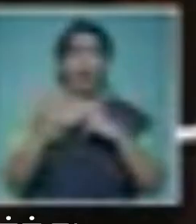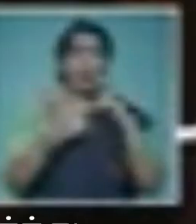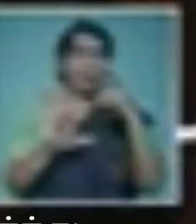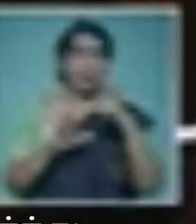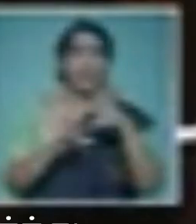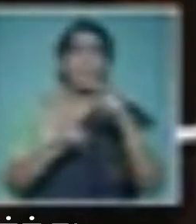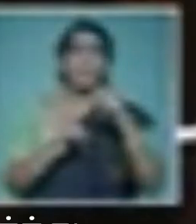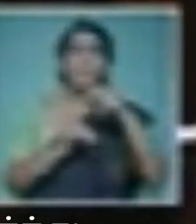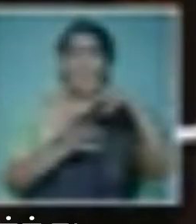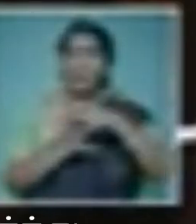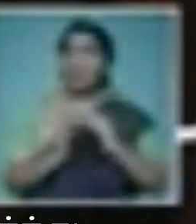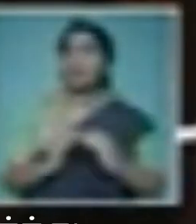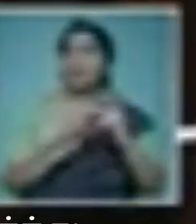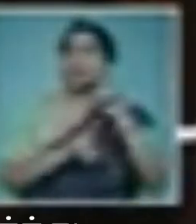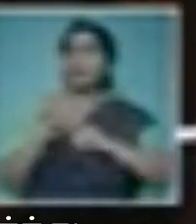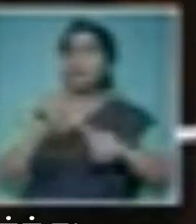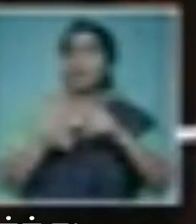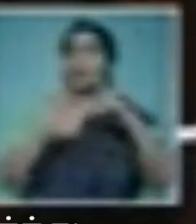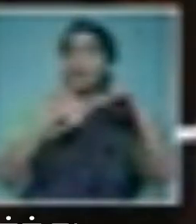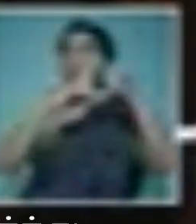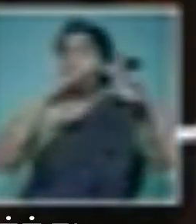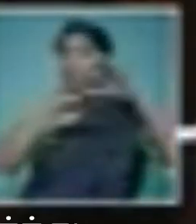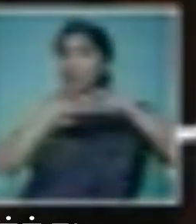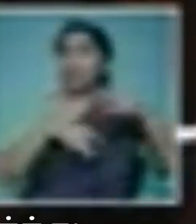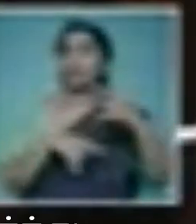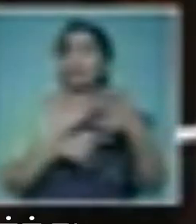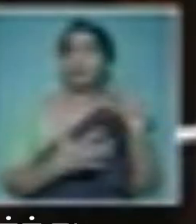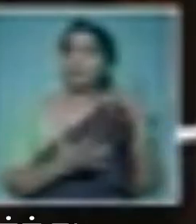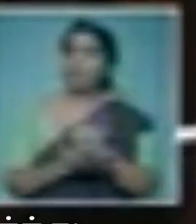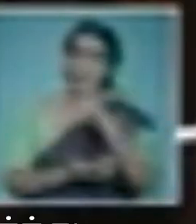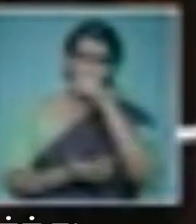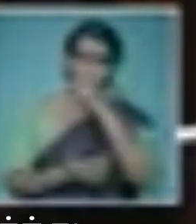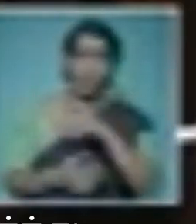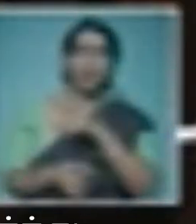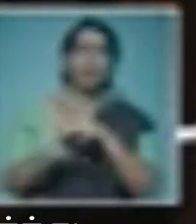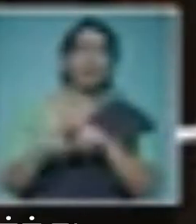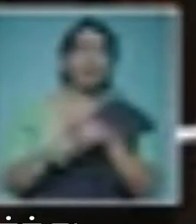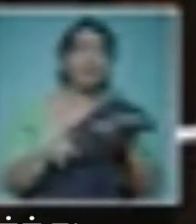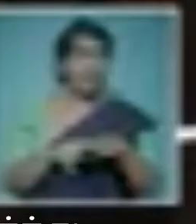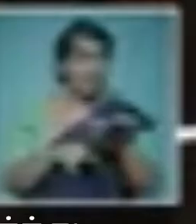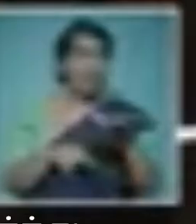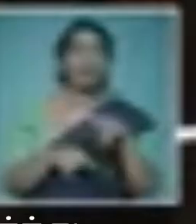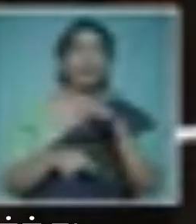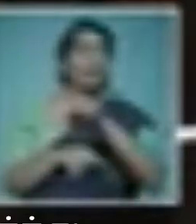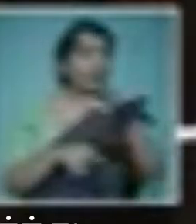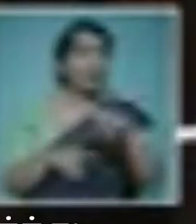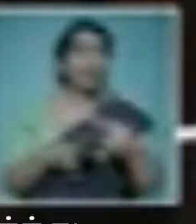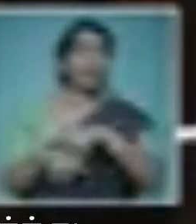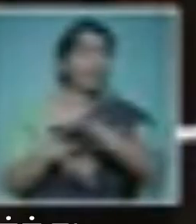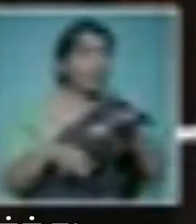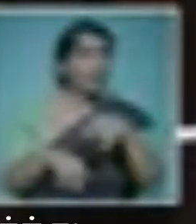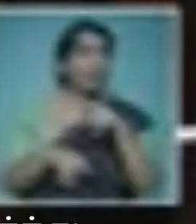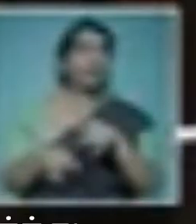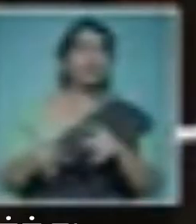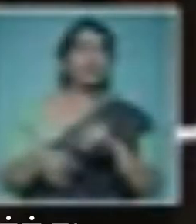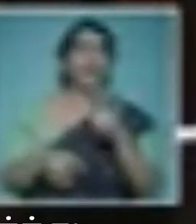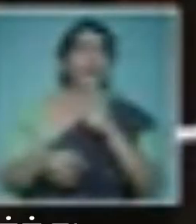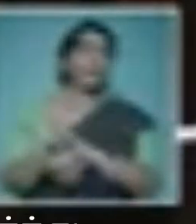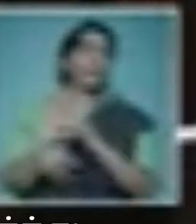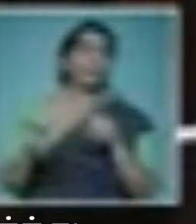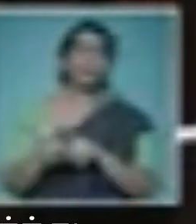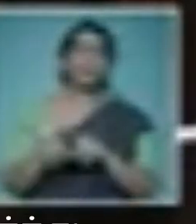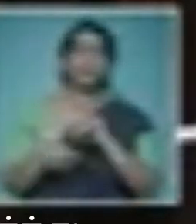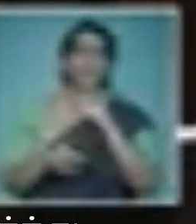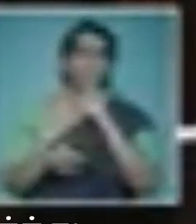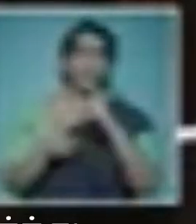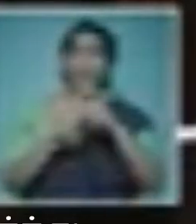සංවර්ධන කමිටුවේ රැස්වීමක් දාලා සෝලා වලට ඉඩම් දෙනවා කියලා ඒකෙන් සල්ලි හොරගම් කළා දෙනවා ඉඩම් ඉඩම් ඉඩම් ලෑන්ඩ් ලෑන්ඩ් 44 ඒකර්ස් දැන් බලන්න